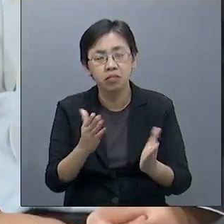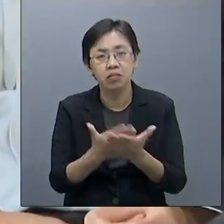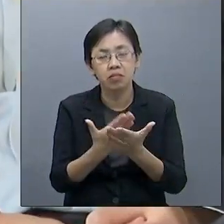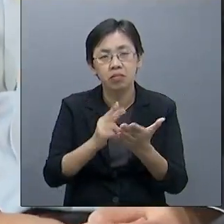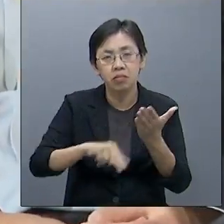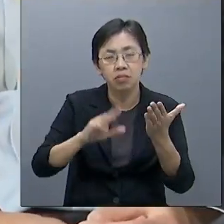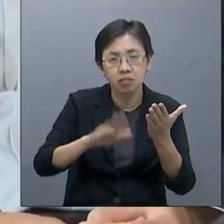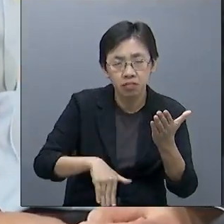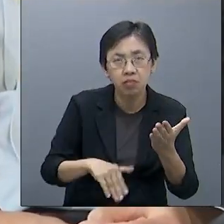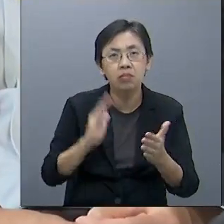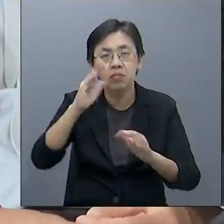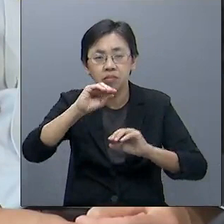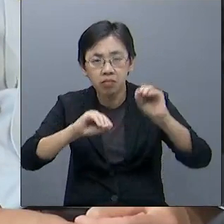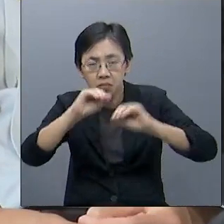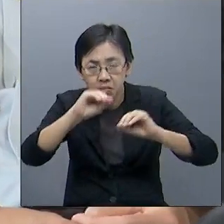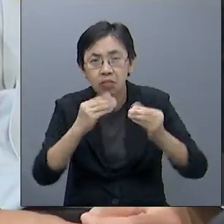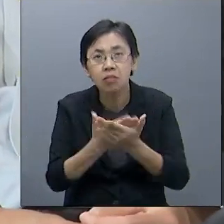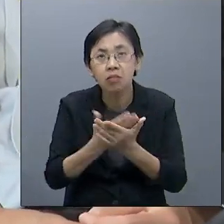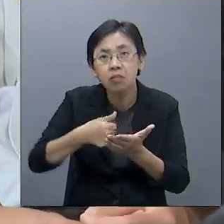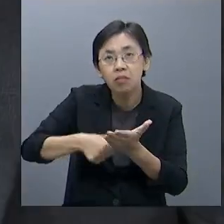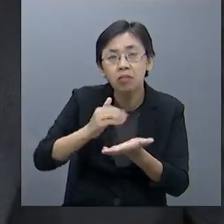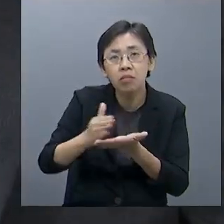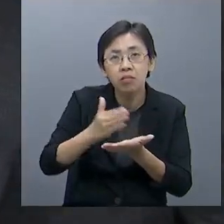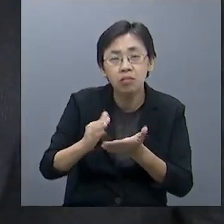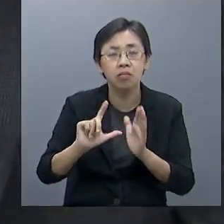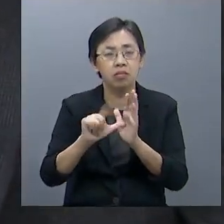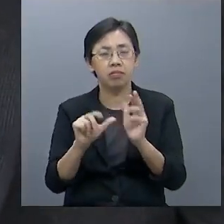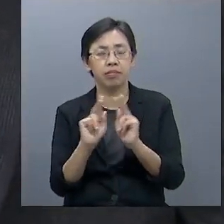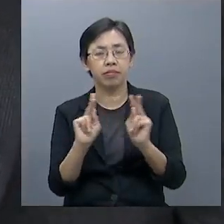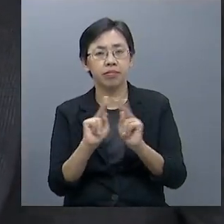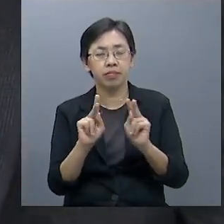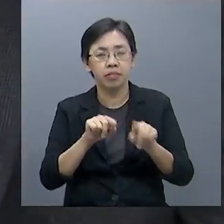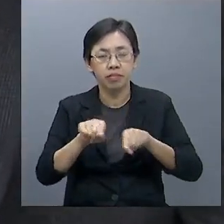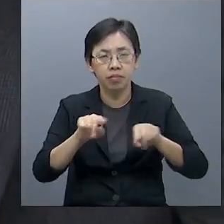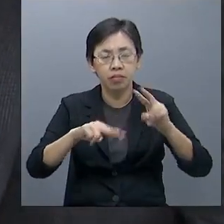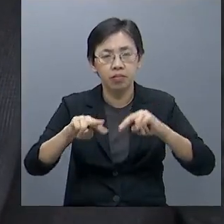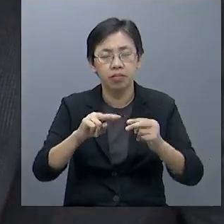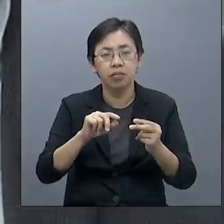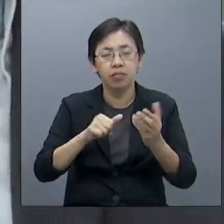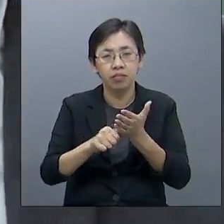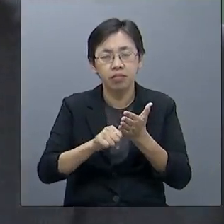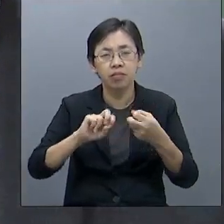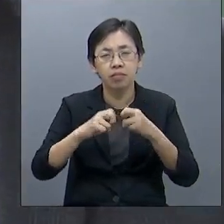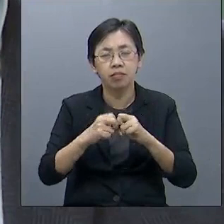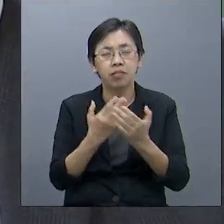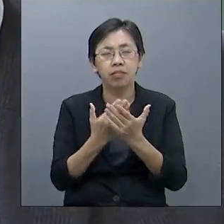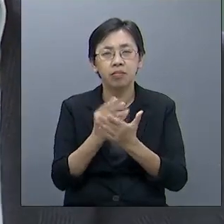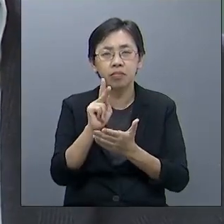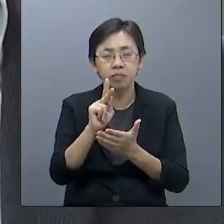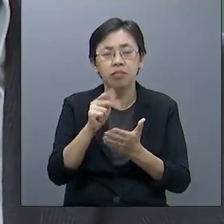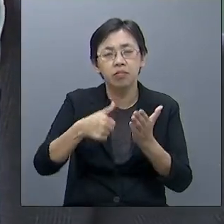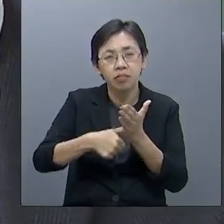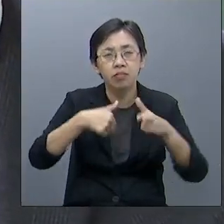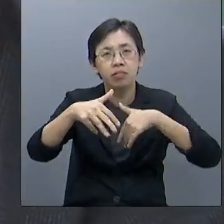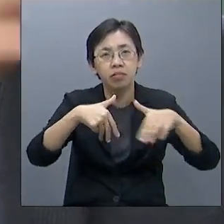แล้วก็ปรับลำดับการผ่อนหนี้นะคะเลขานุการคณะกรรมการกำกับการแก้ไขปัญหาหนี้สินของประชาชนรายย่อยบอกว่าจากการติดตามหนี้ก